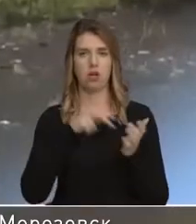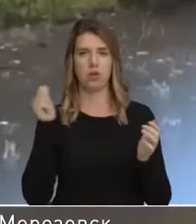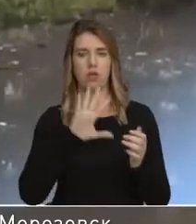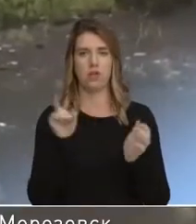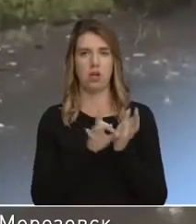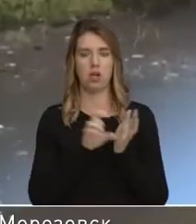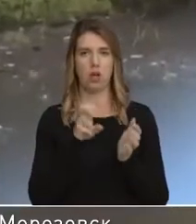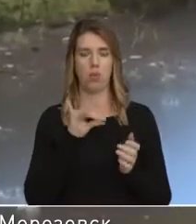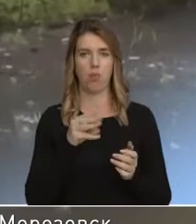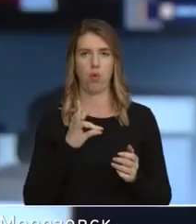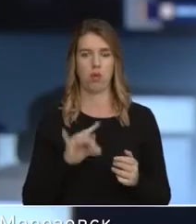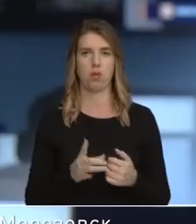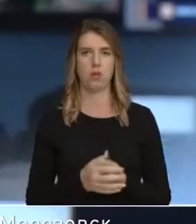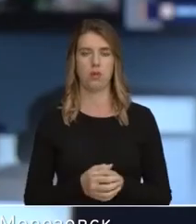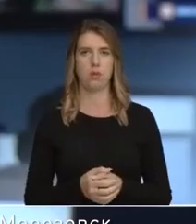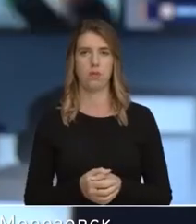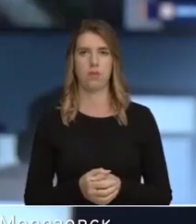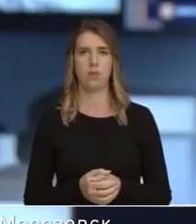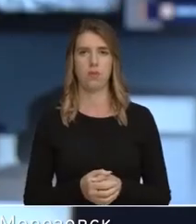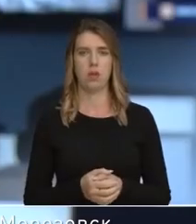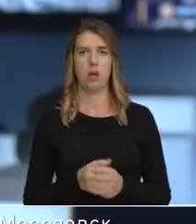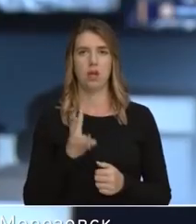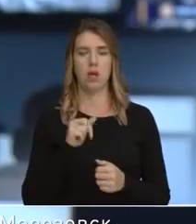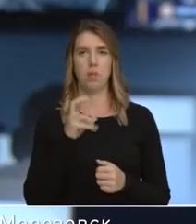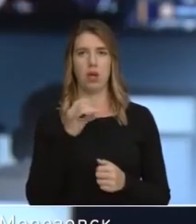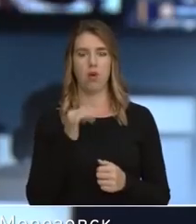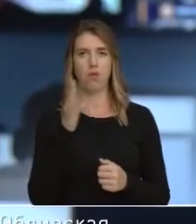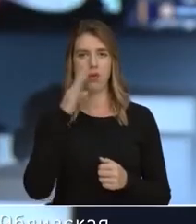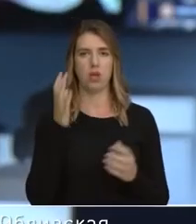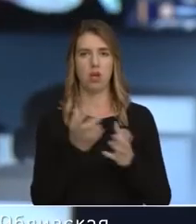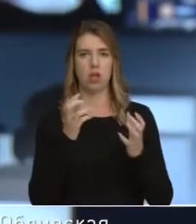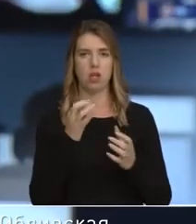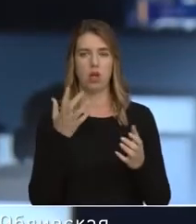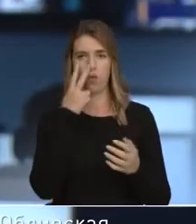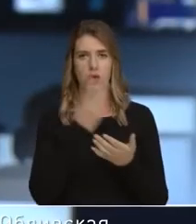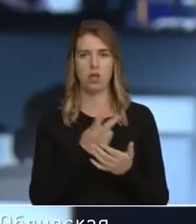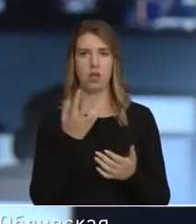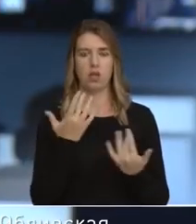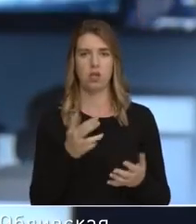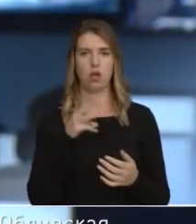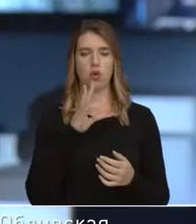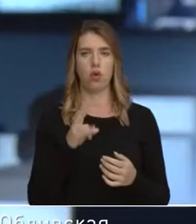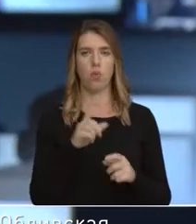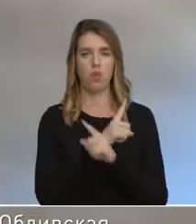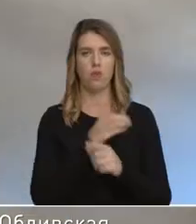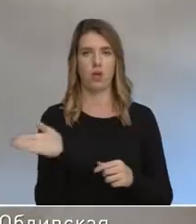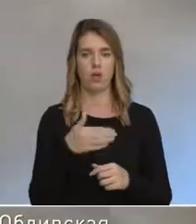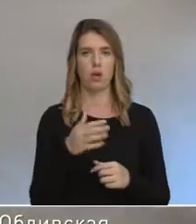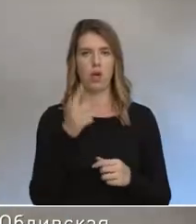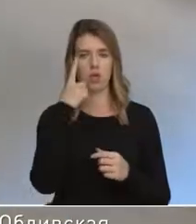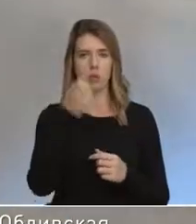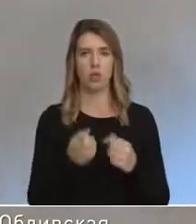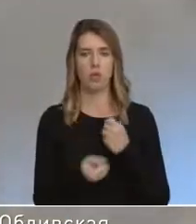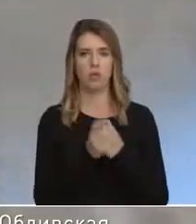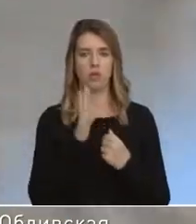все электроприборы. На берегу Цимлянского водохранилища обнаружили несколько тонн мертвой рыбы.